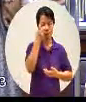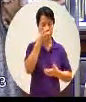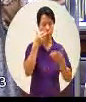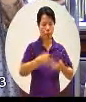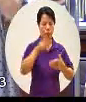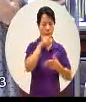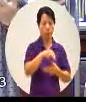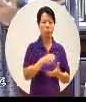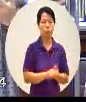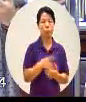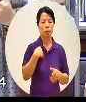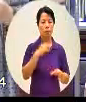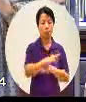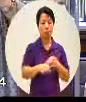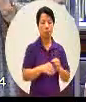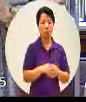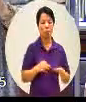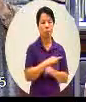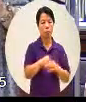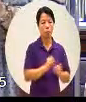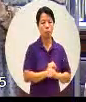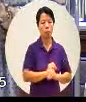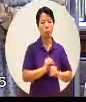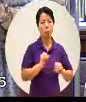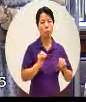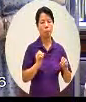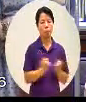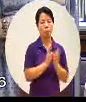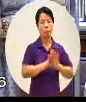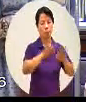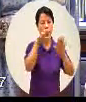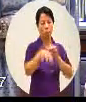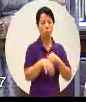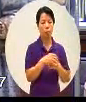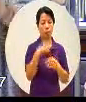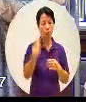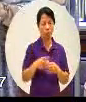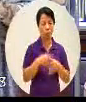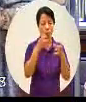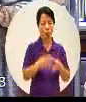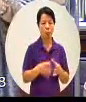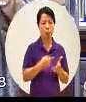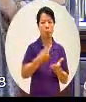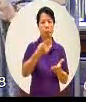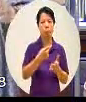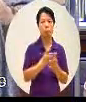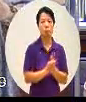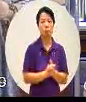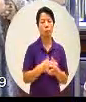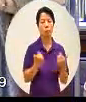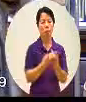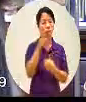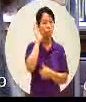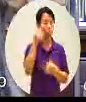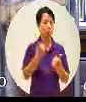即摆的经济发展局希望阁办一遍的公听会，啊，互人知影讲，如果讲这个报